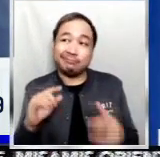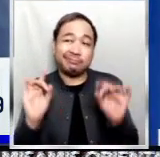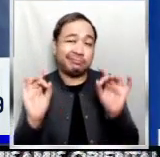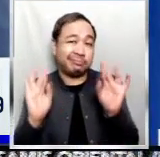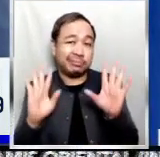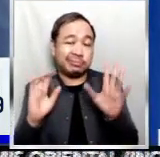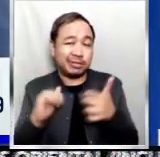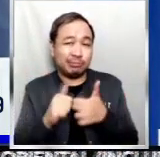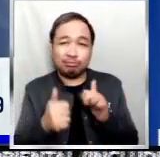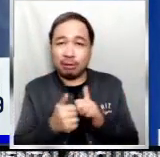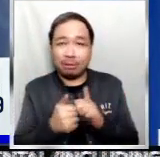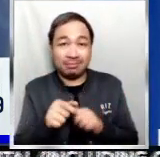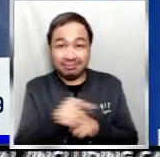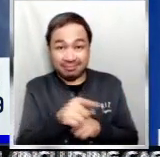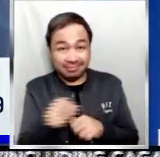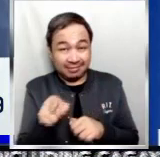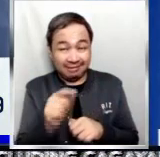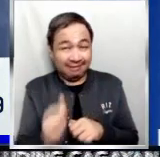Ayaw magpabakuna.